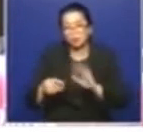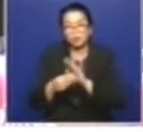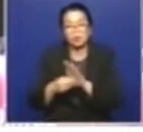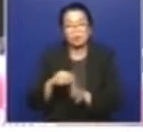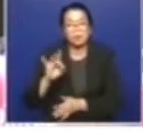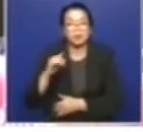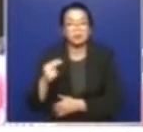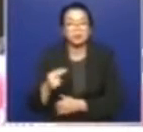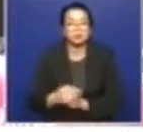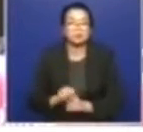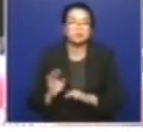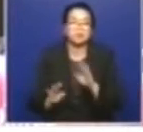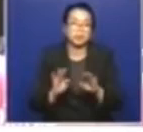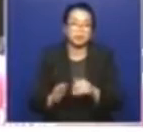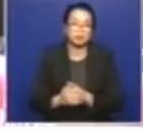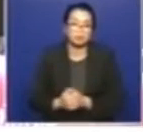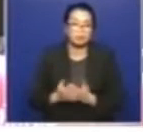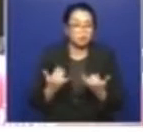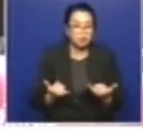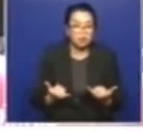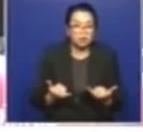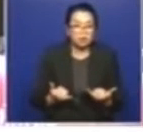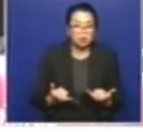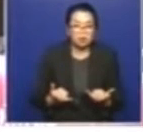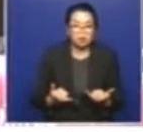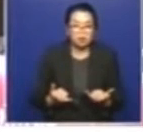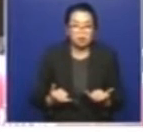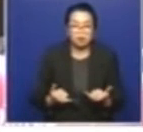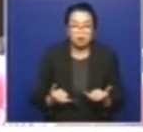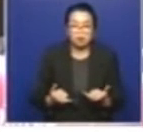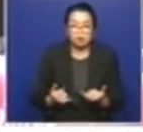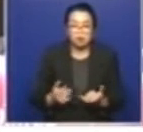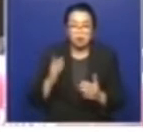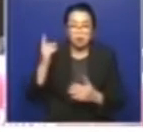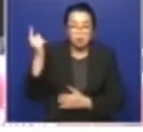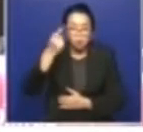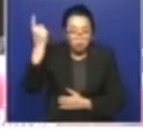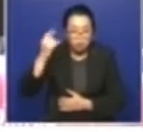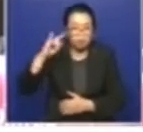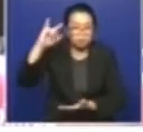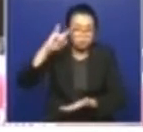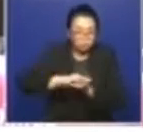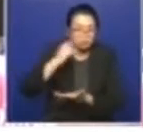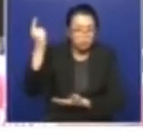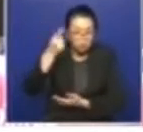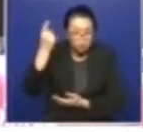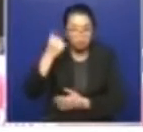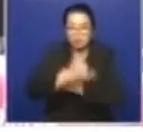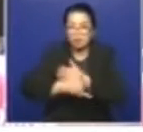80,000 แล้ววันนี้มันหายไปแล้วเรามาจัดเที่ยวด้วยกันน่ะนิ